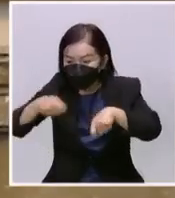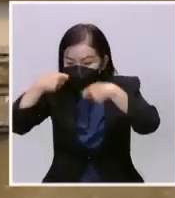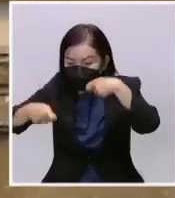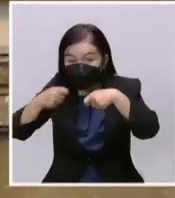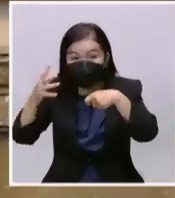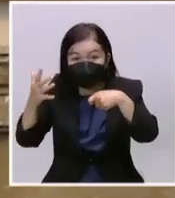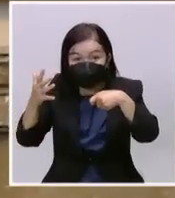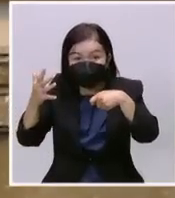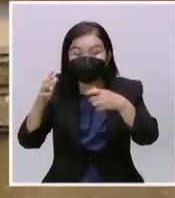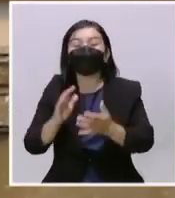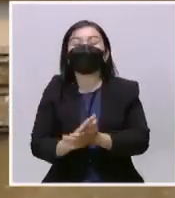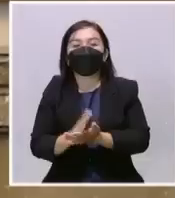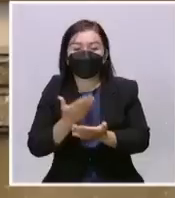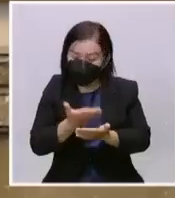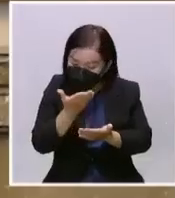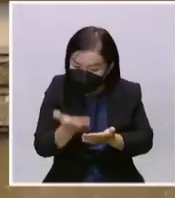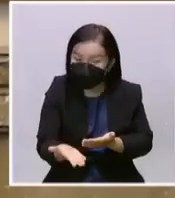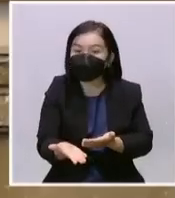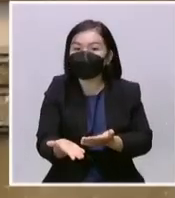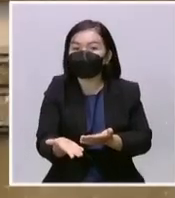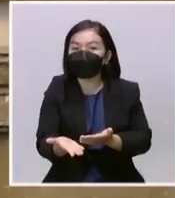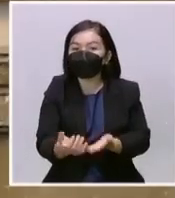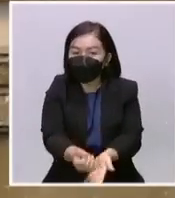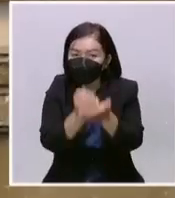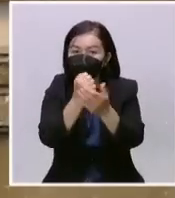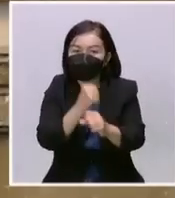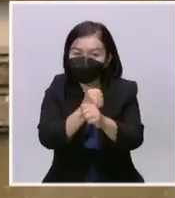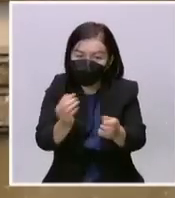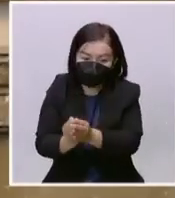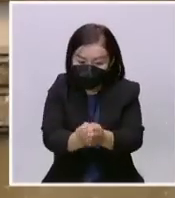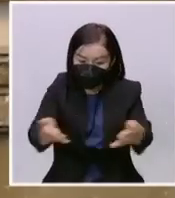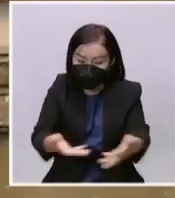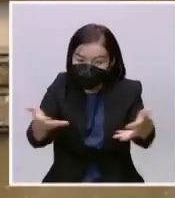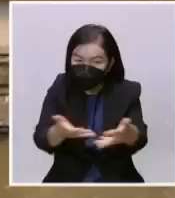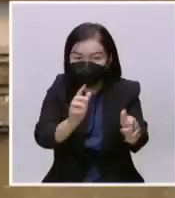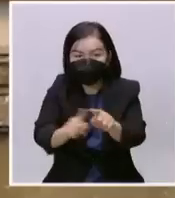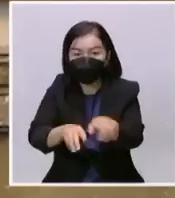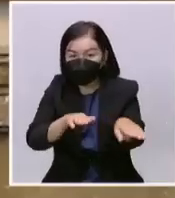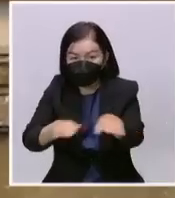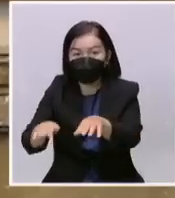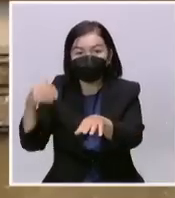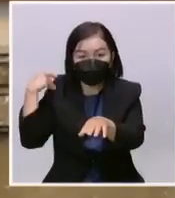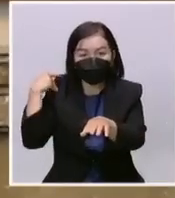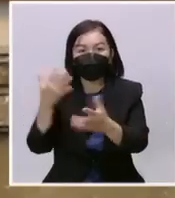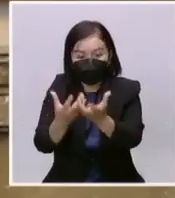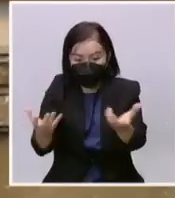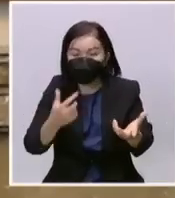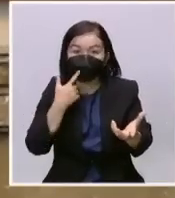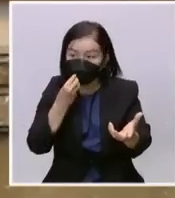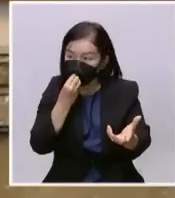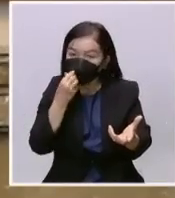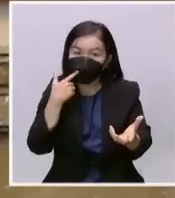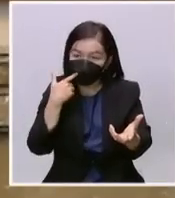ก็มาช่วยกันผิดให้กับเอาครัวเขาเนี่ยคนเขาก็มีอยู่ทุกเขามีอยู่สินค้าเขาก็อร่อยเ